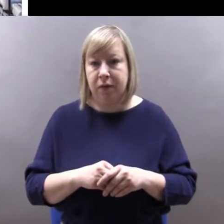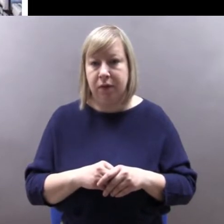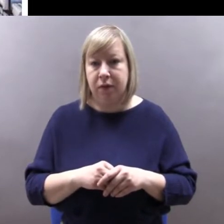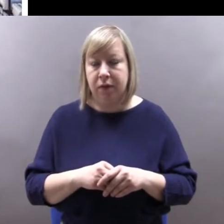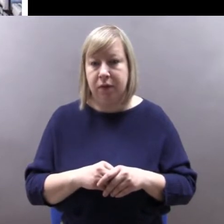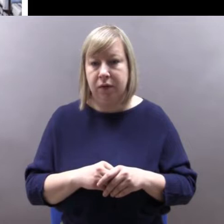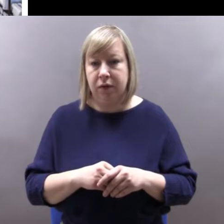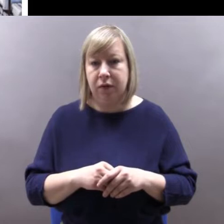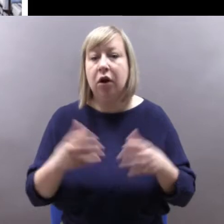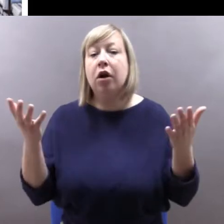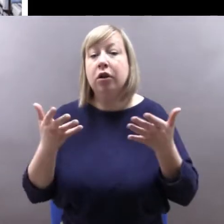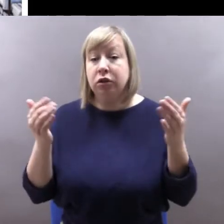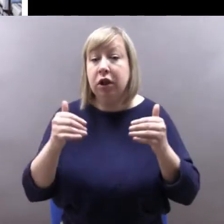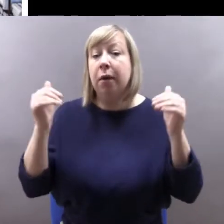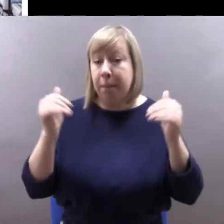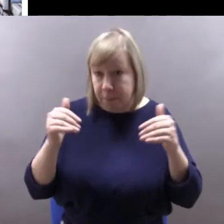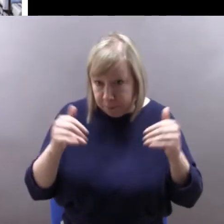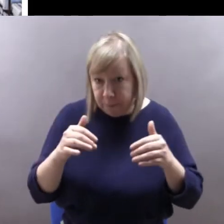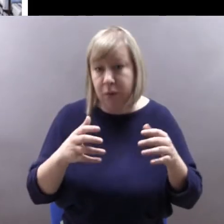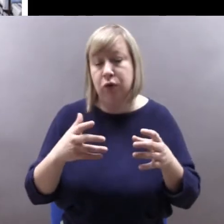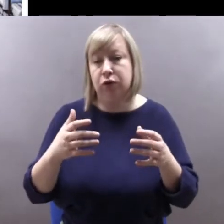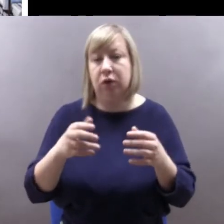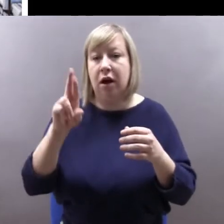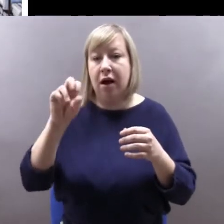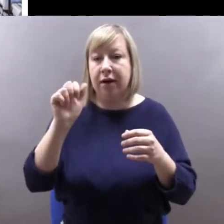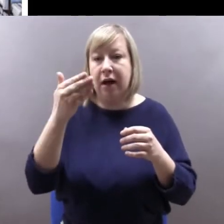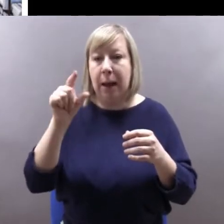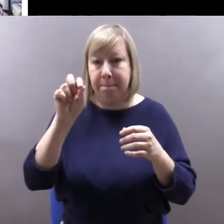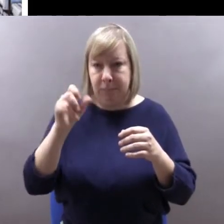Rampy, które się pojawiły w naszym muzeum, są bardzo